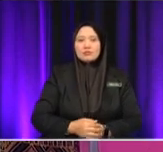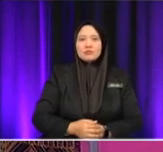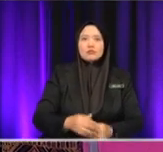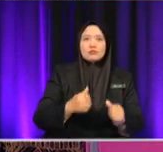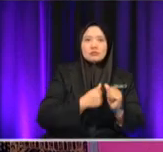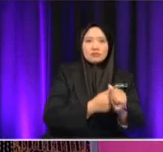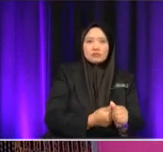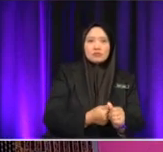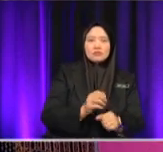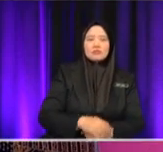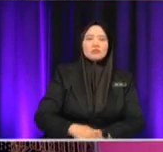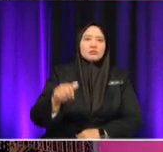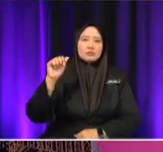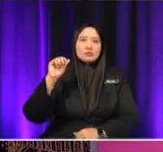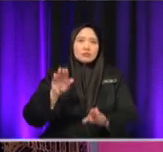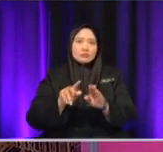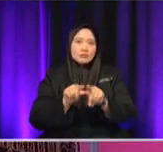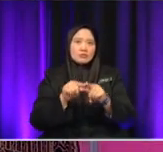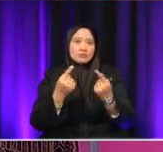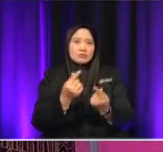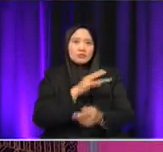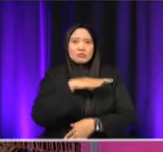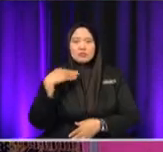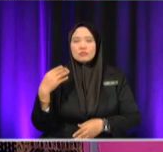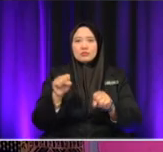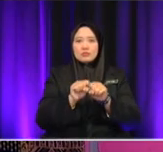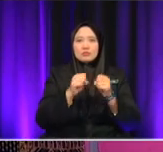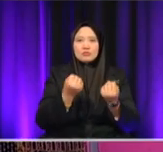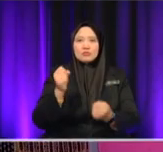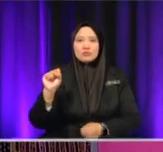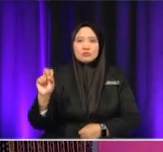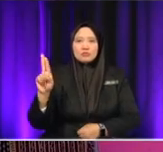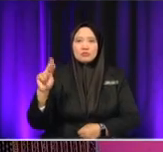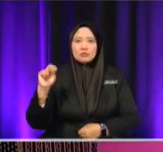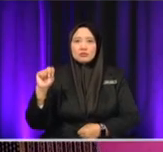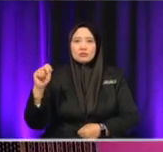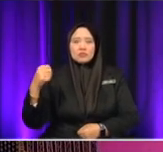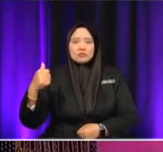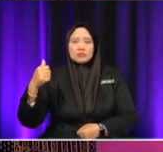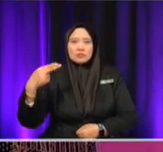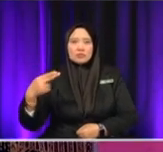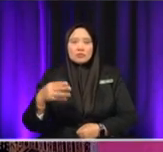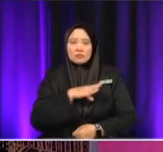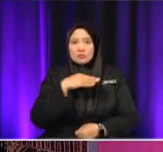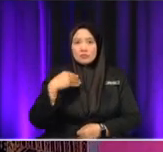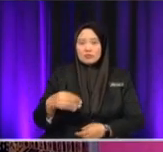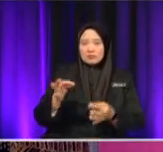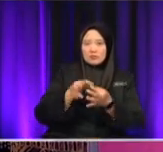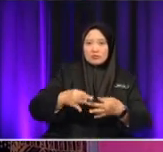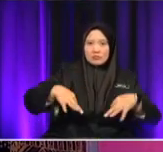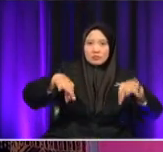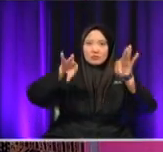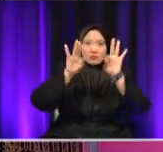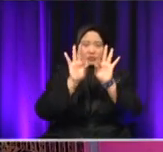aku ada sunnah menceritakan kisah-kisah para rasul terdahulu hal ini barulah kita akan